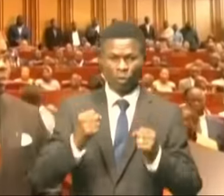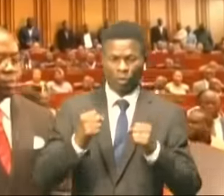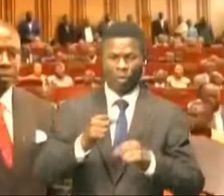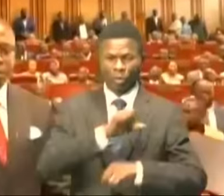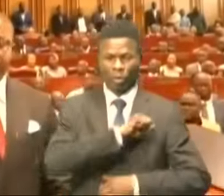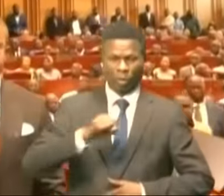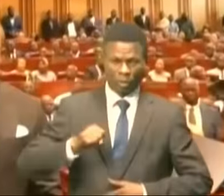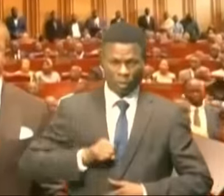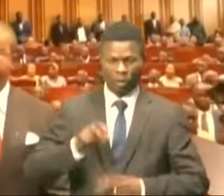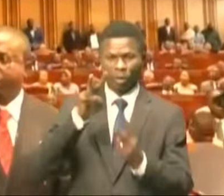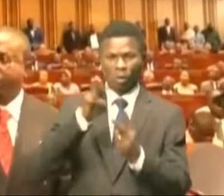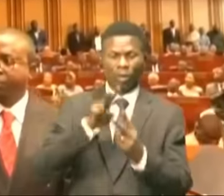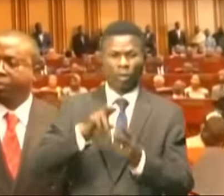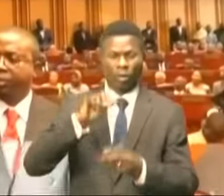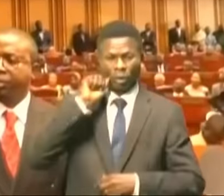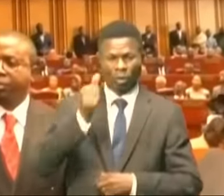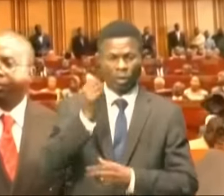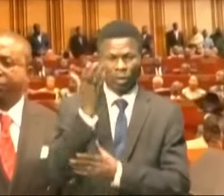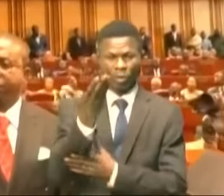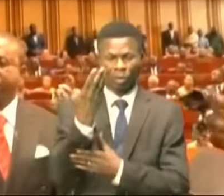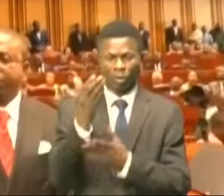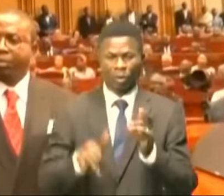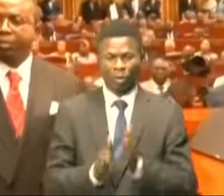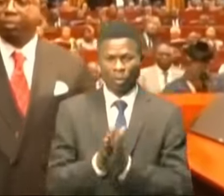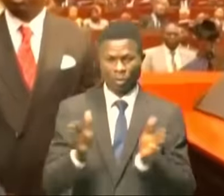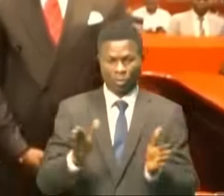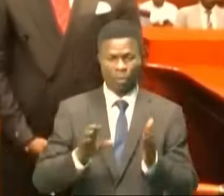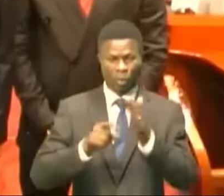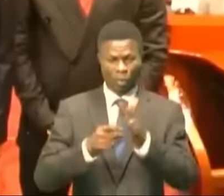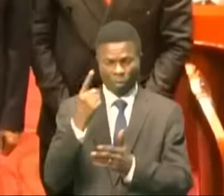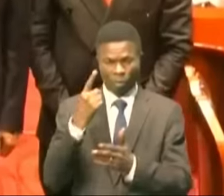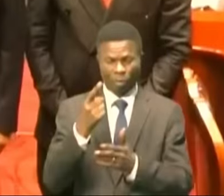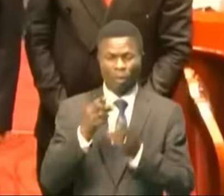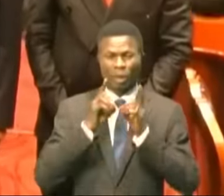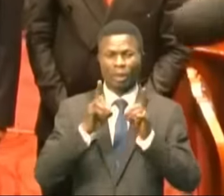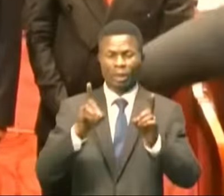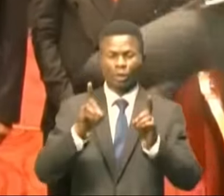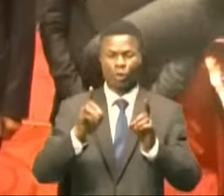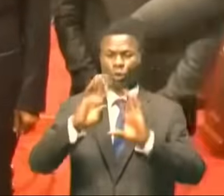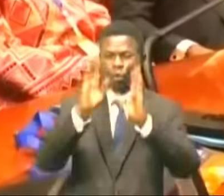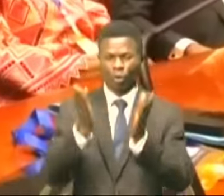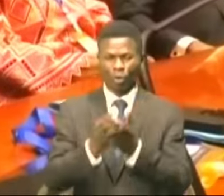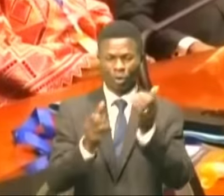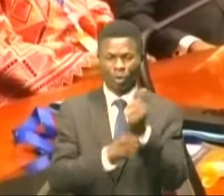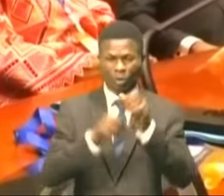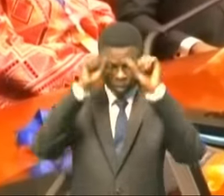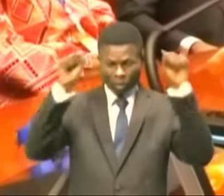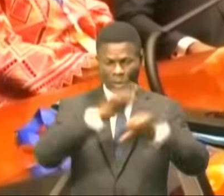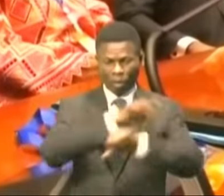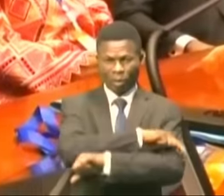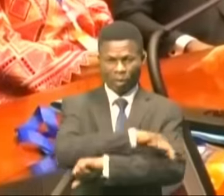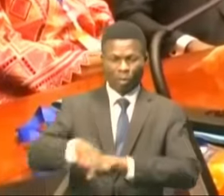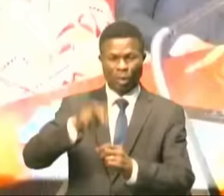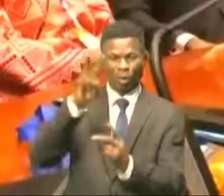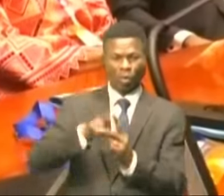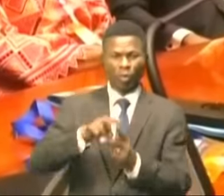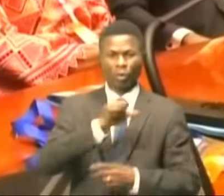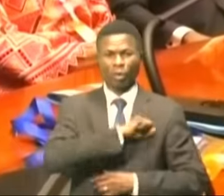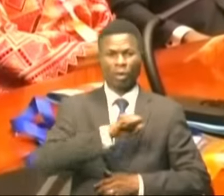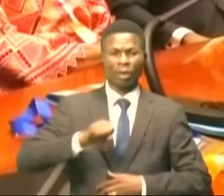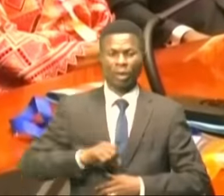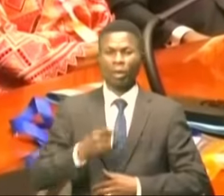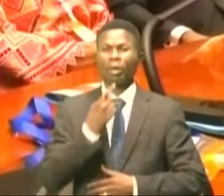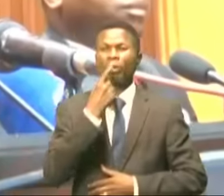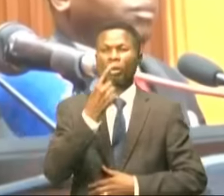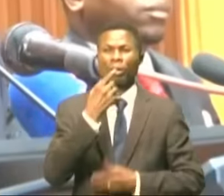législatif des mains du secrétaire général. Pour sa première adresse à la plénière, le président du bureau provisoire a eu le mot juste